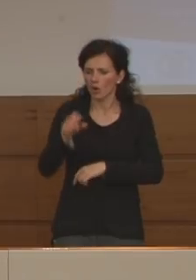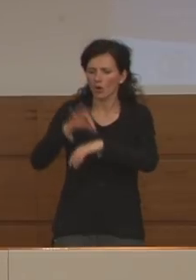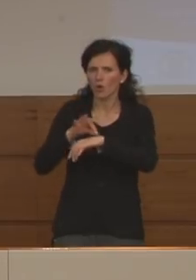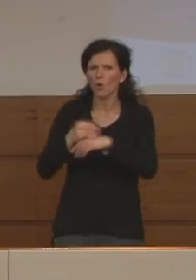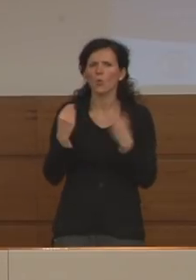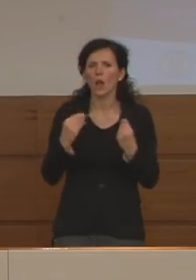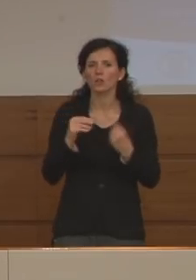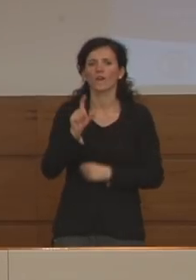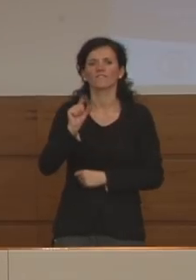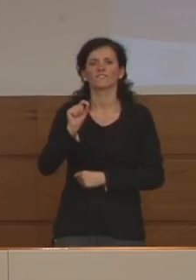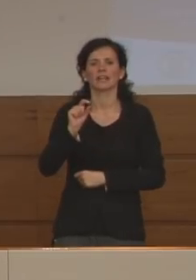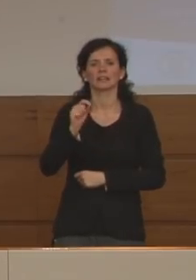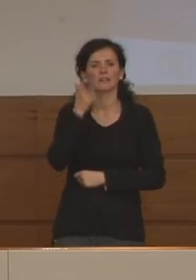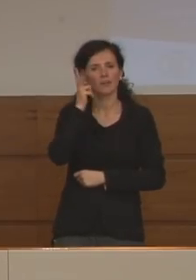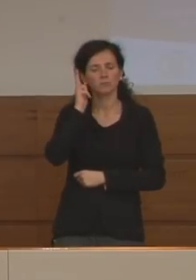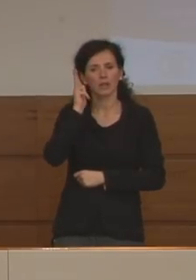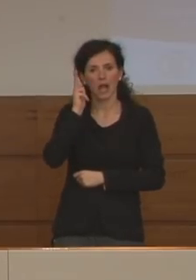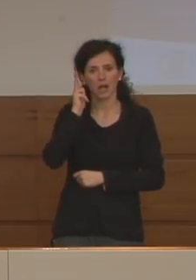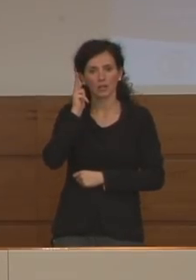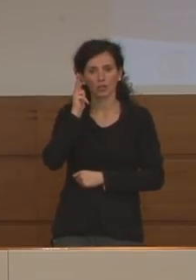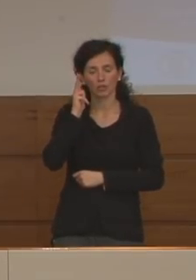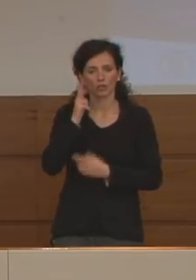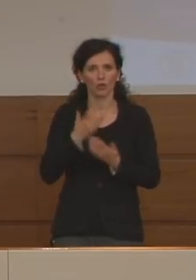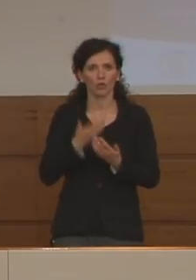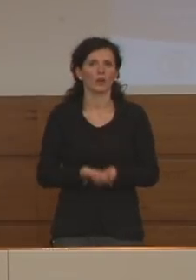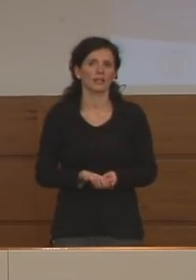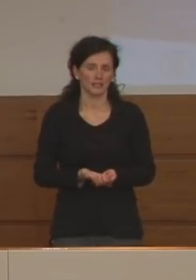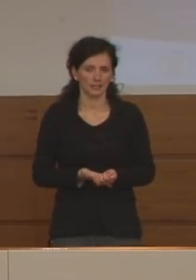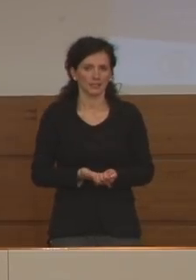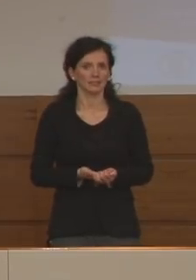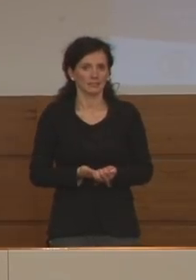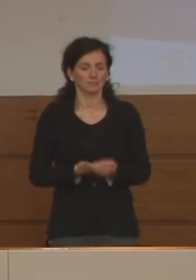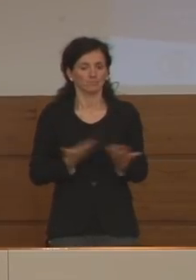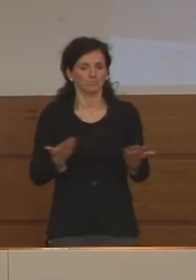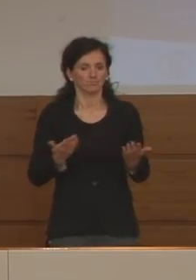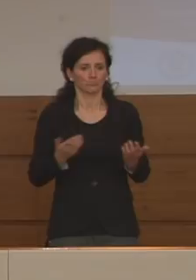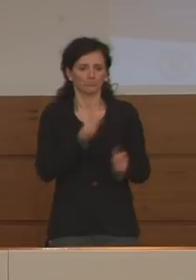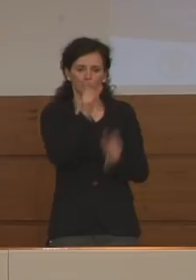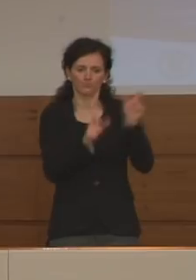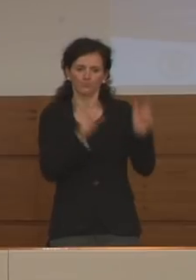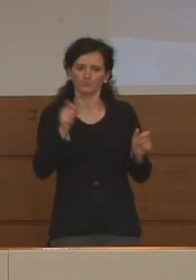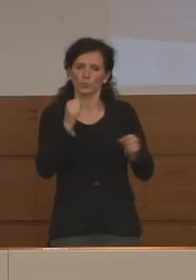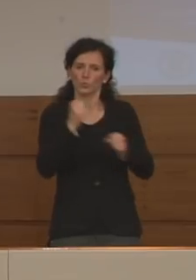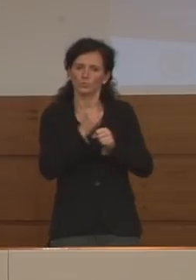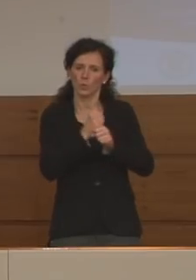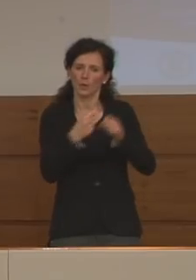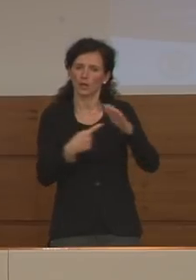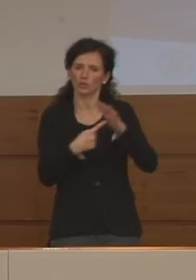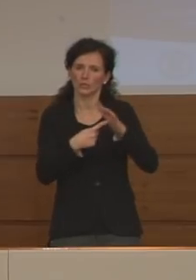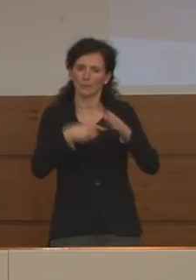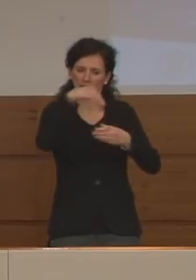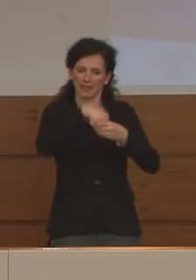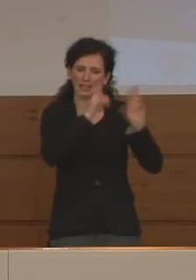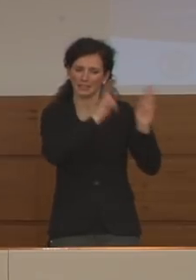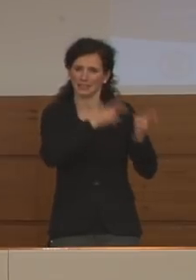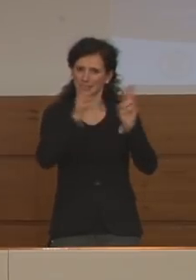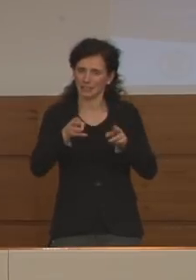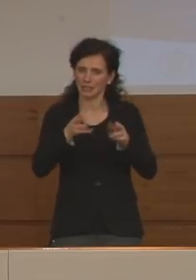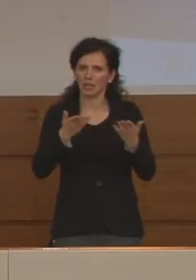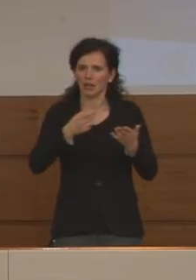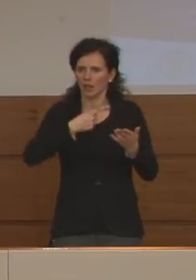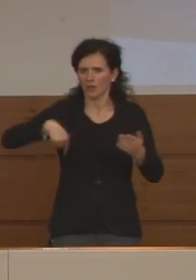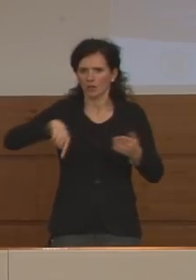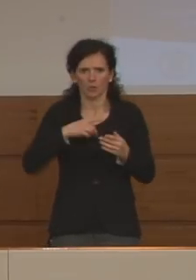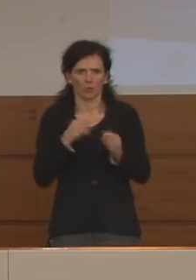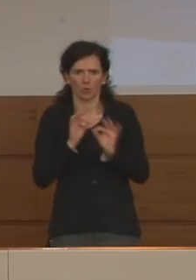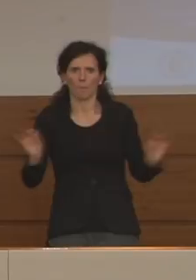quindi è chiaro che c'è stato un momento in cui gli operatori sanitari e le nostre strutture tutti noi eravamo impreparati perché non